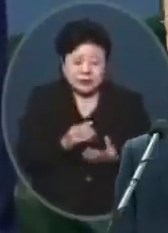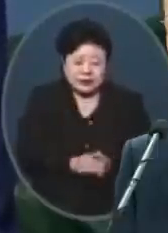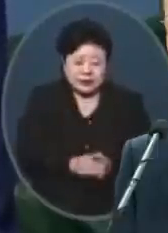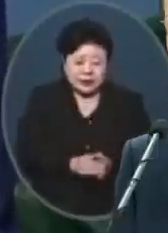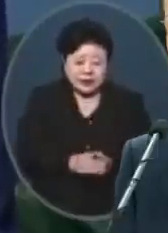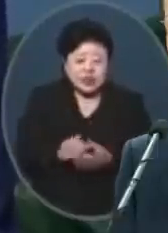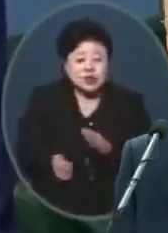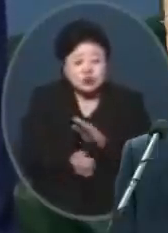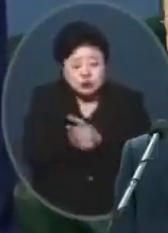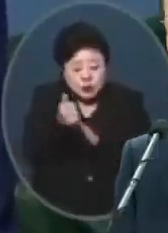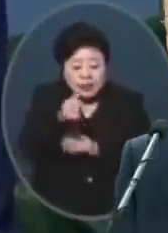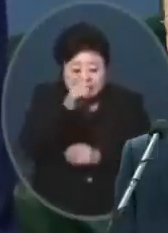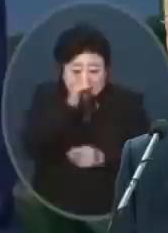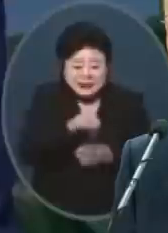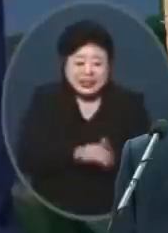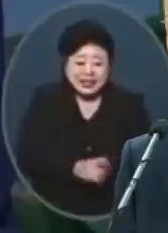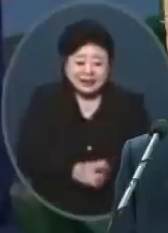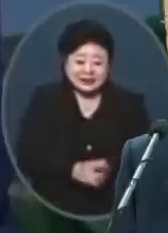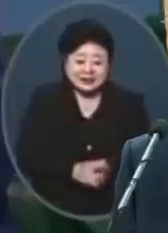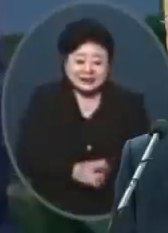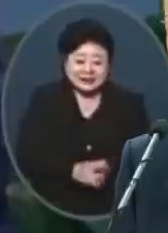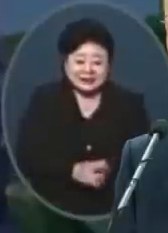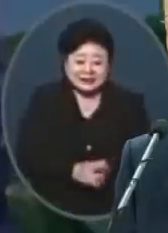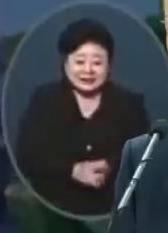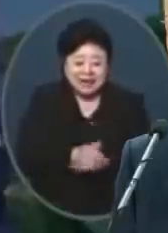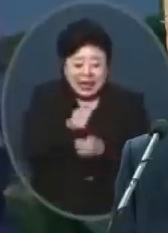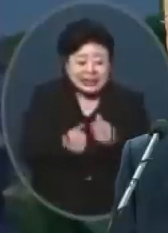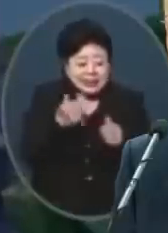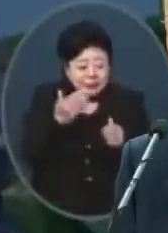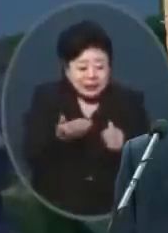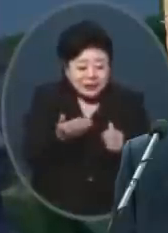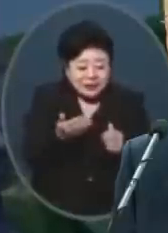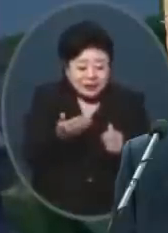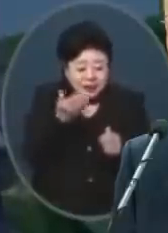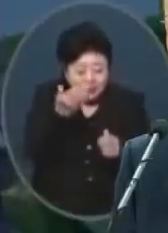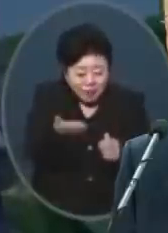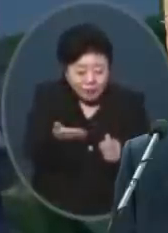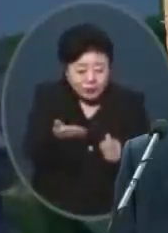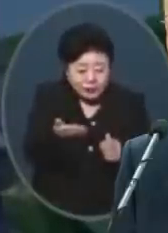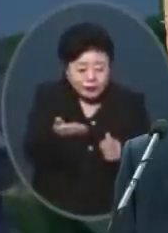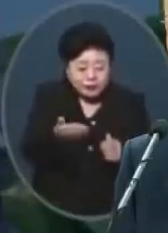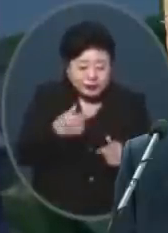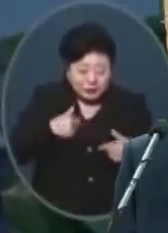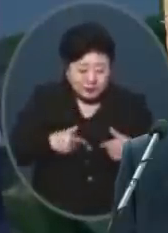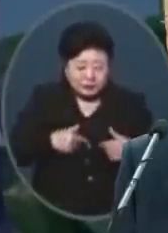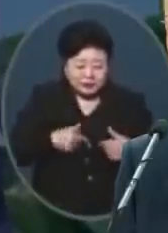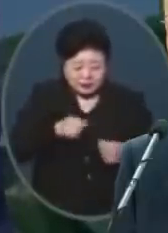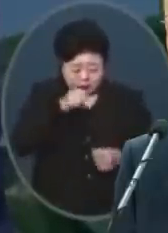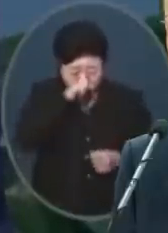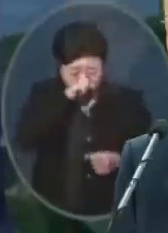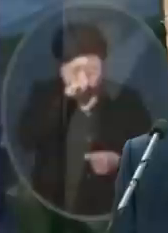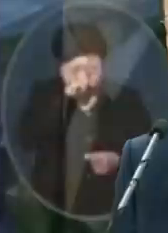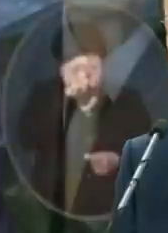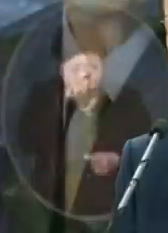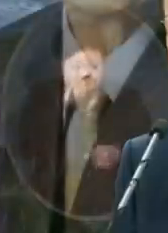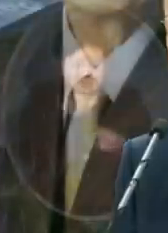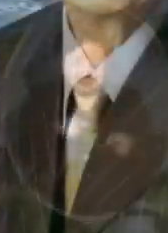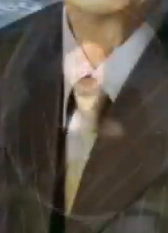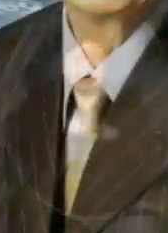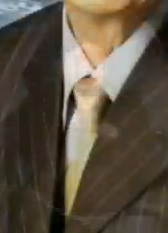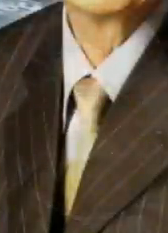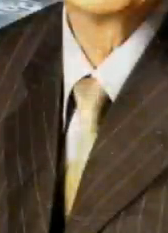소망이 있습니다 하나님께서 여러분을 기뻐하시고 여러분과 같이 계신